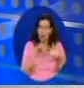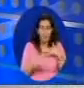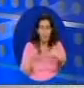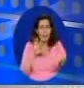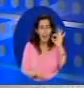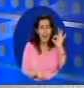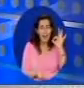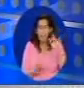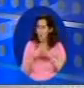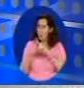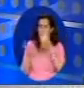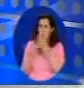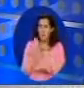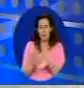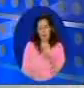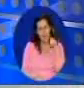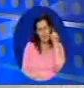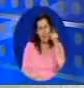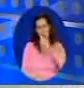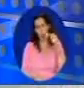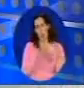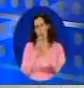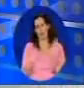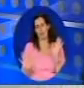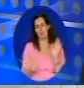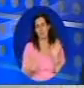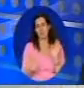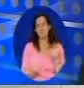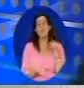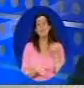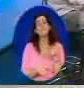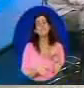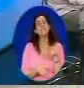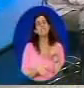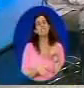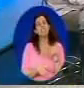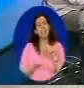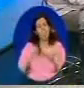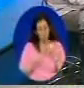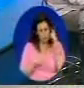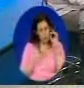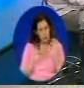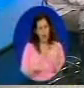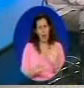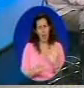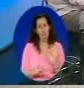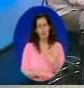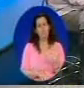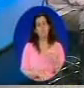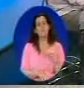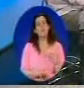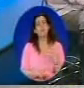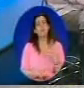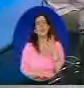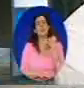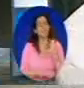גיליתי שזה ממקום אחר יותר בזה, ואני אומר, יצנעים, אני לא אקנה יותר, וזה חלק, אתה אומר, זה התנהגות רציונלית לגמרי. לגמרי, כשלוקחים את